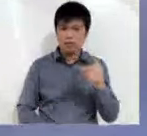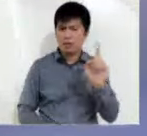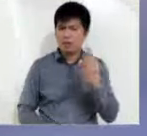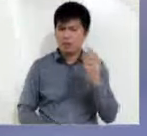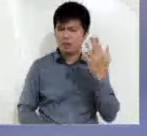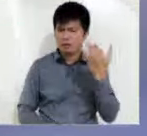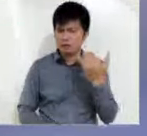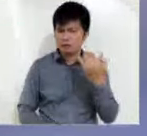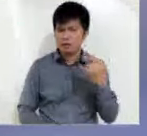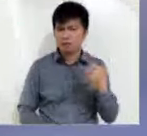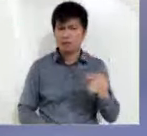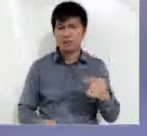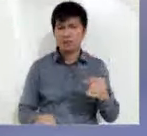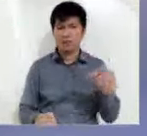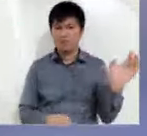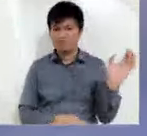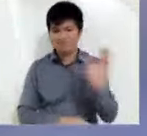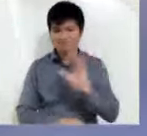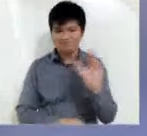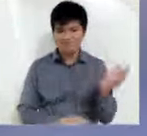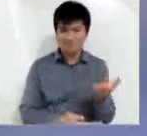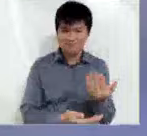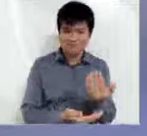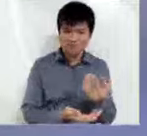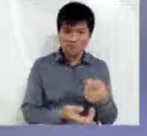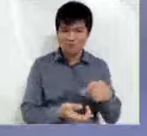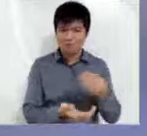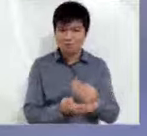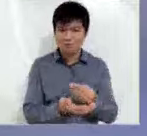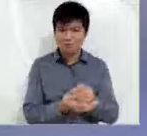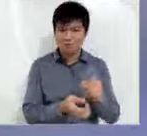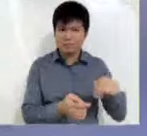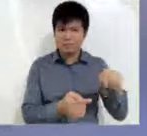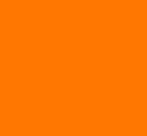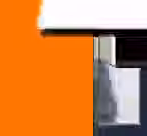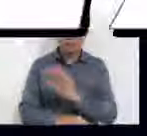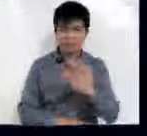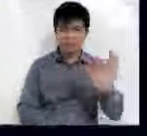pinamaskuhan nilang limos. Nasa frontline ng balitang yan, si Brian Basa.